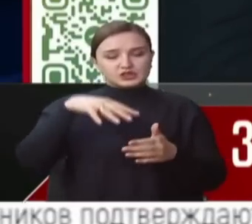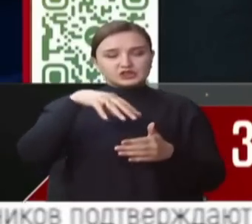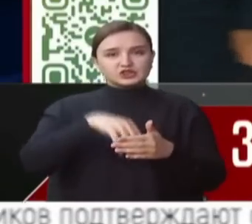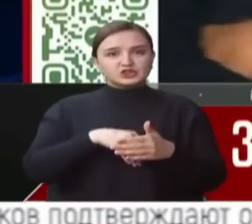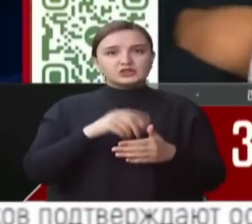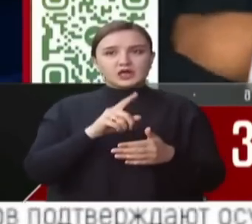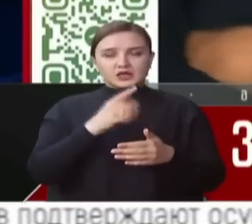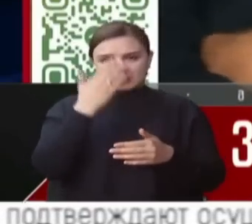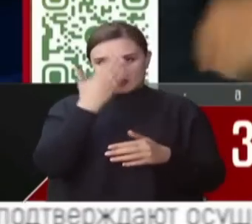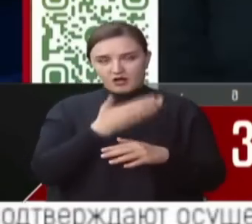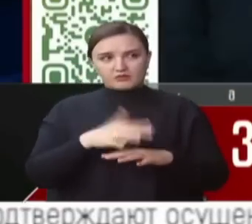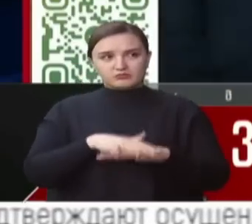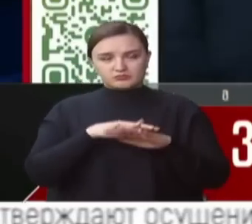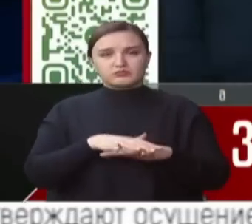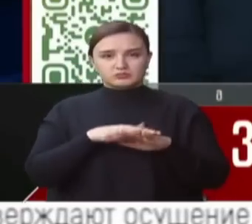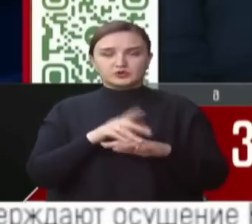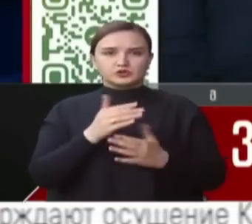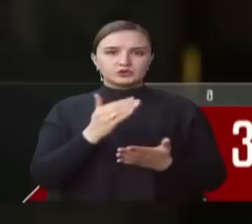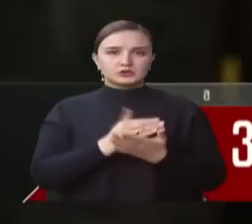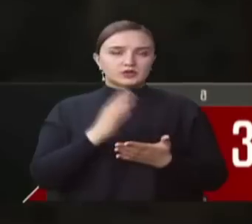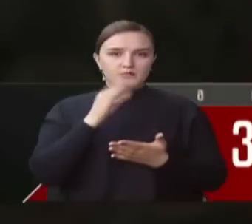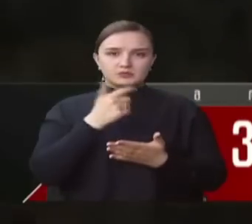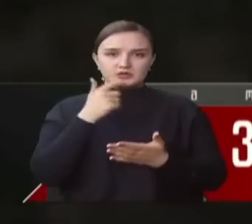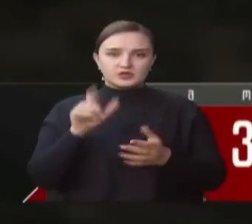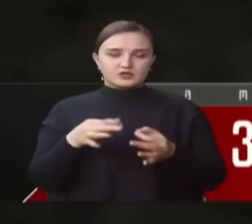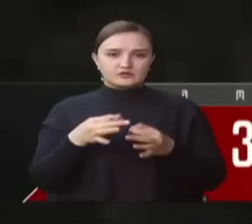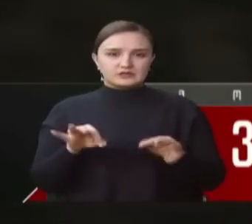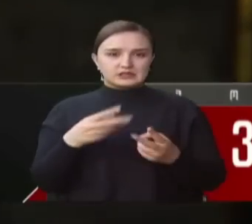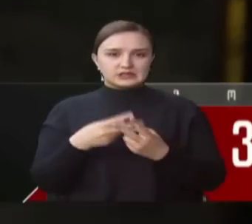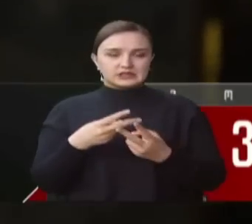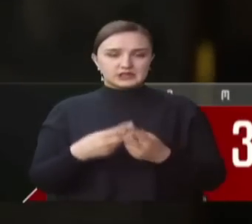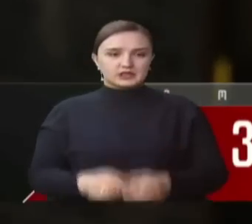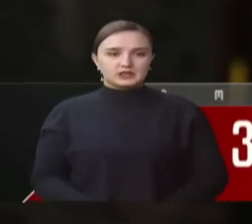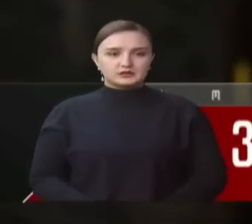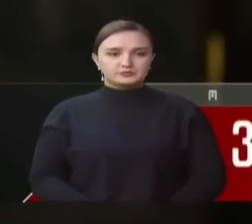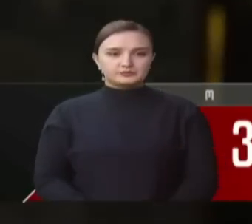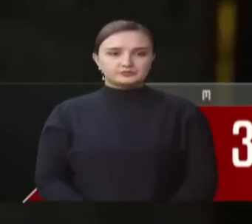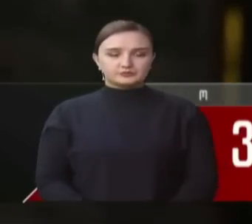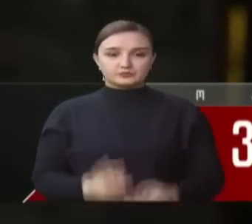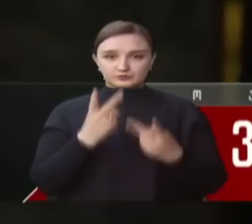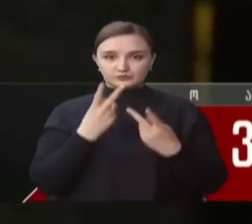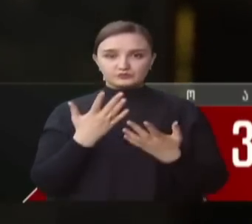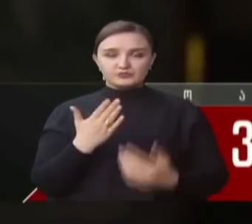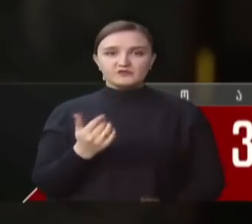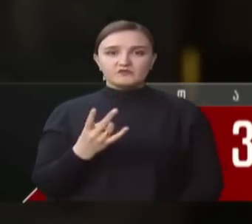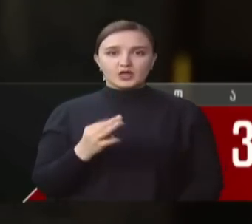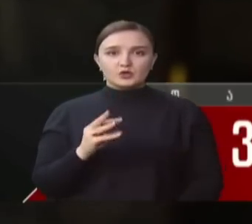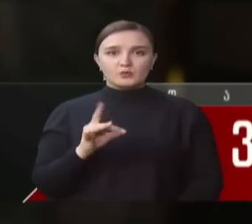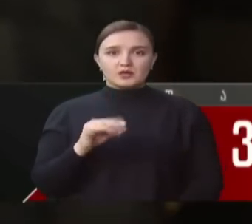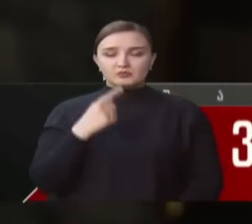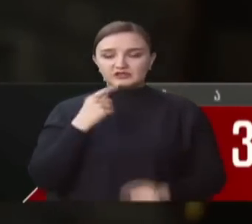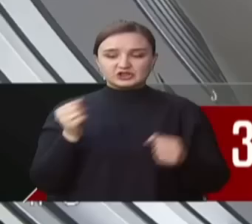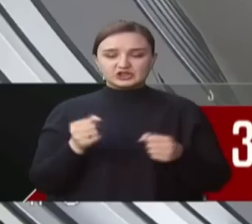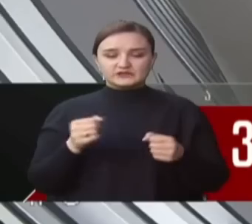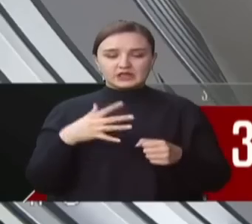შედეგს გამოიღებს და მიხელ სააკაშვილი გამოვა ციხიდან. Თუ რაღაცეები კარგად გამოდის, მაშინ როგორც ჩანს, ვანო მერაბიშვილის გათვლით ცივი